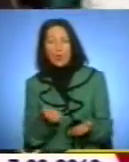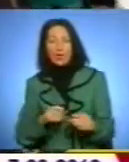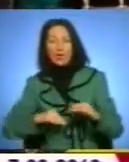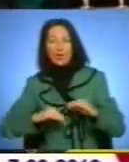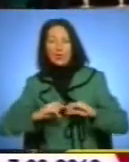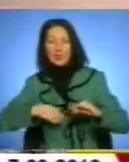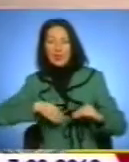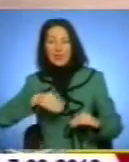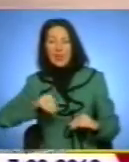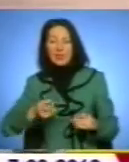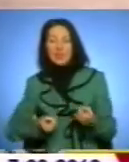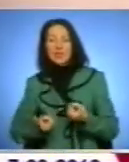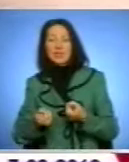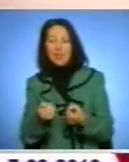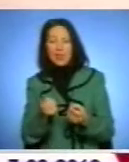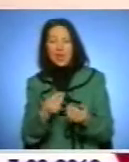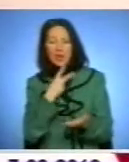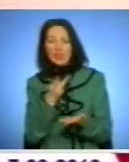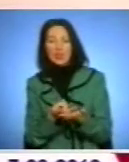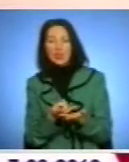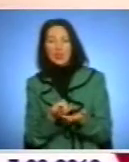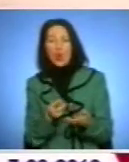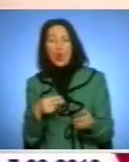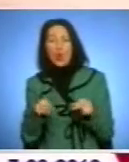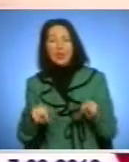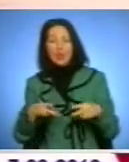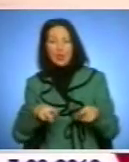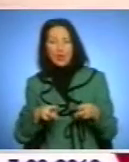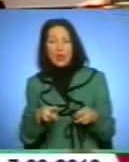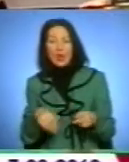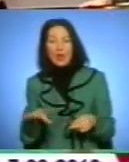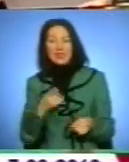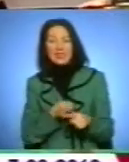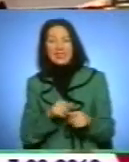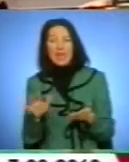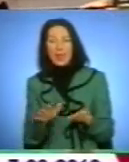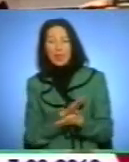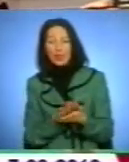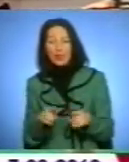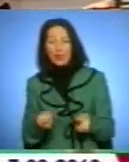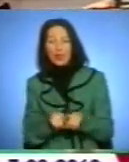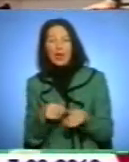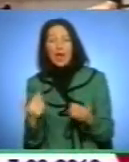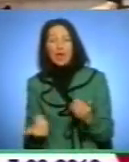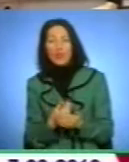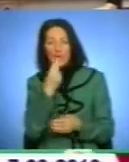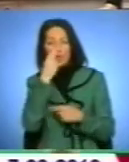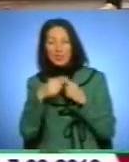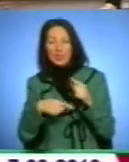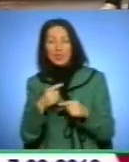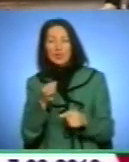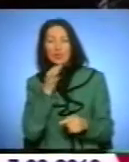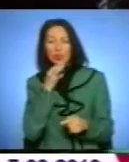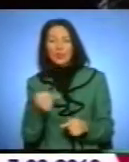на ковзанах, дивились шоу і розважались на дискотеці. І усе це безкоштовно. Така нова традиція сподобалась